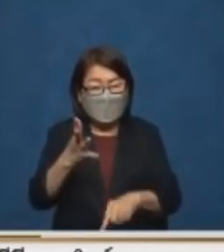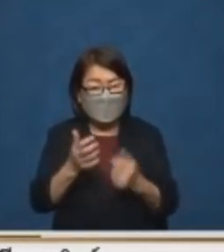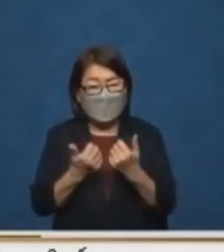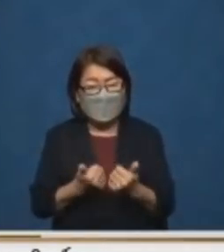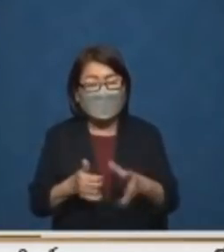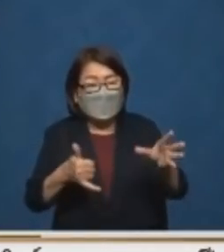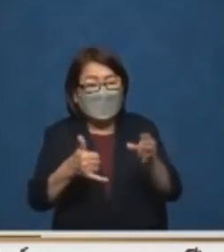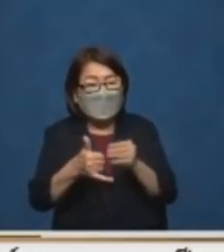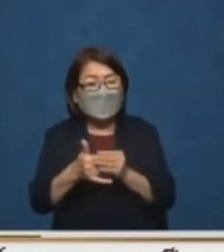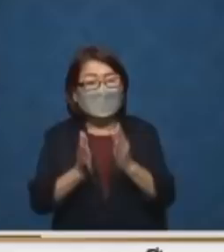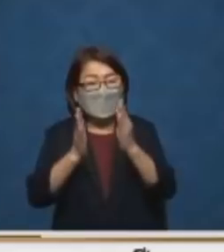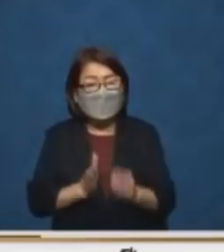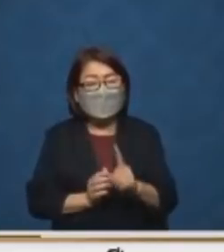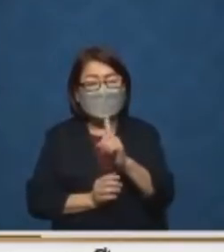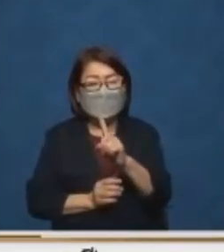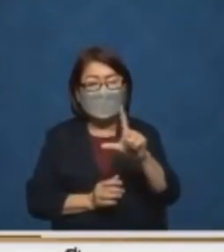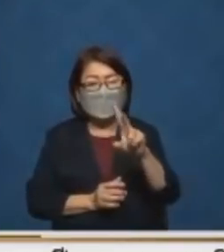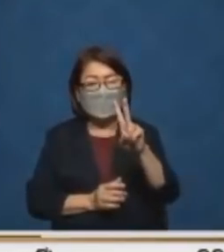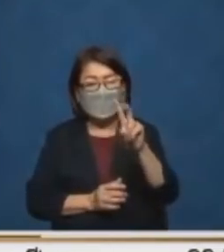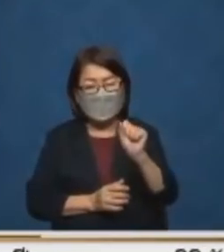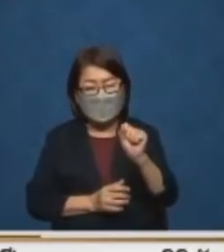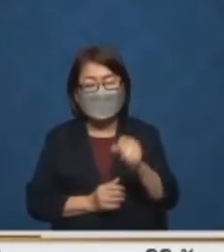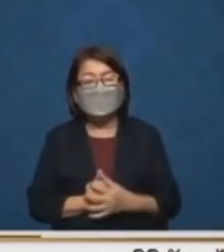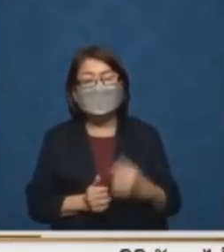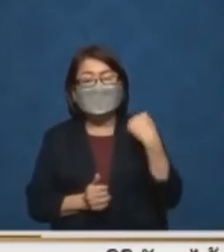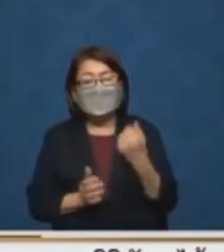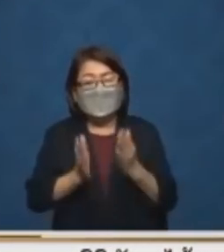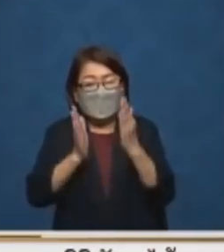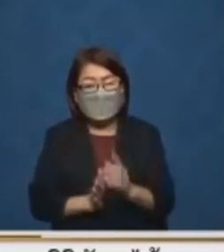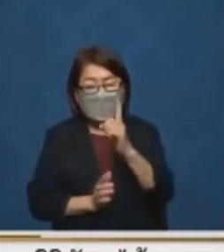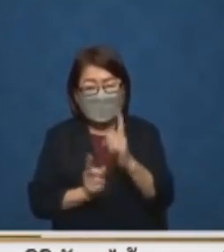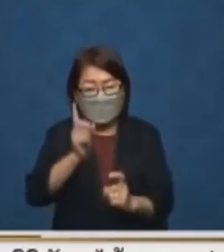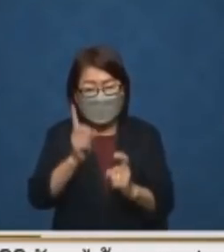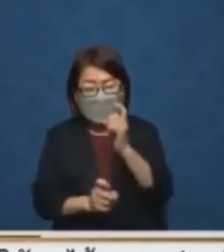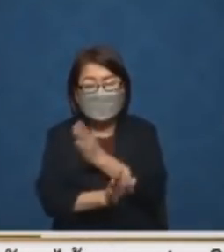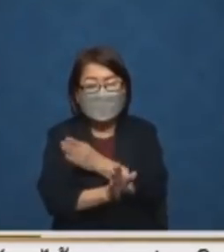1 ล้าน 2 แนคนมีผู้ป่วยสือชีวิตสะสม